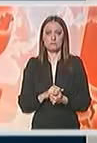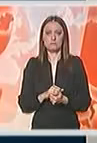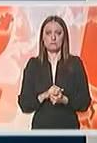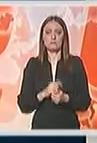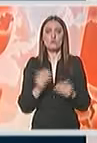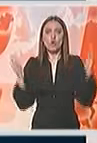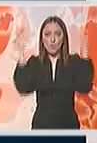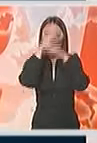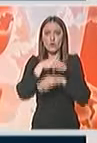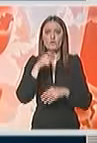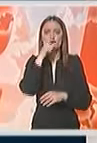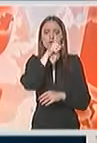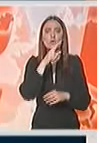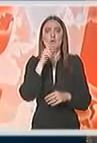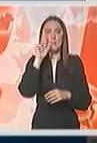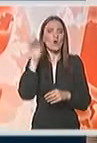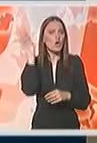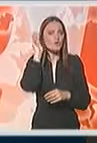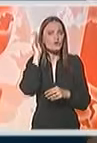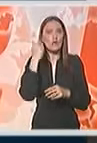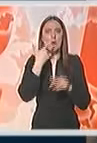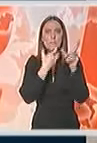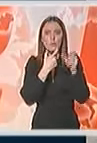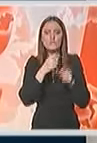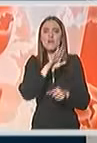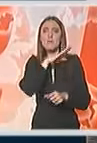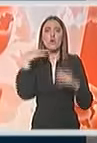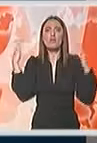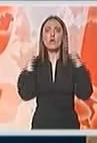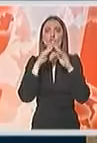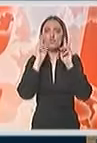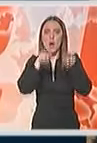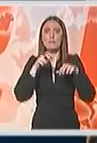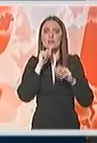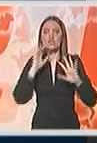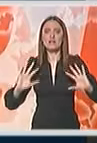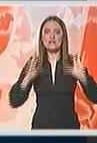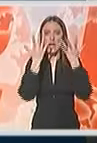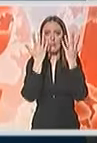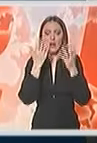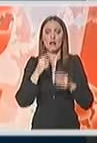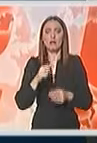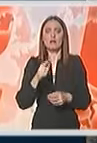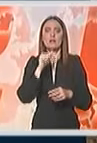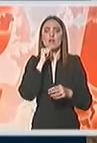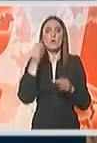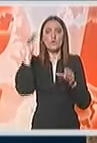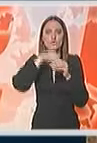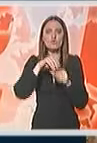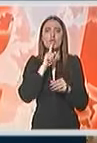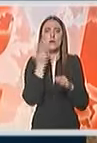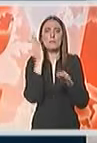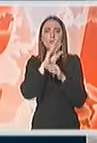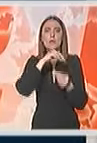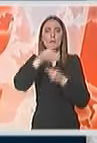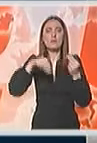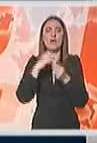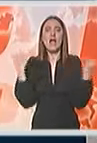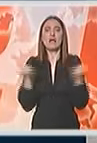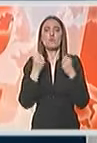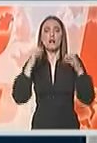Tokom noći u Biškeku se mogla čuti sporadična pucnjava, mnoge kuće su opljačkane i zapaljene, uključujući i one koji pripadaju porodici